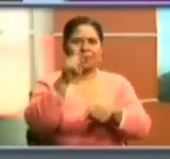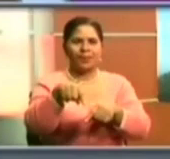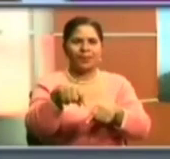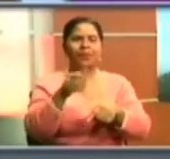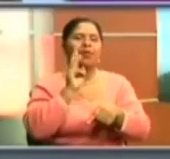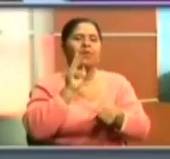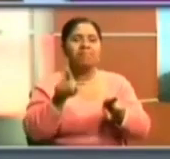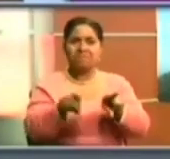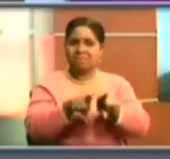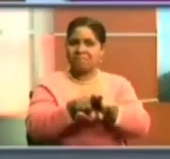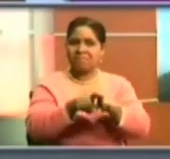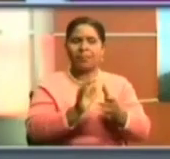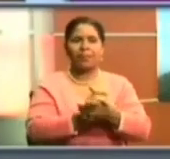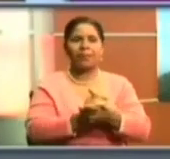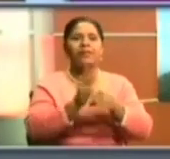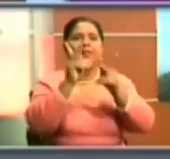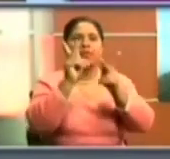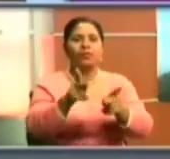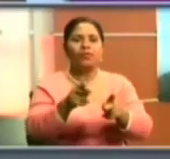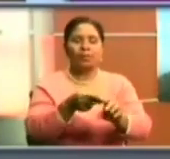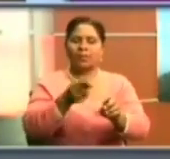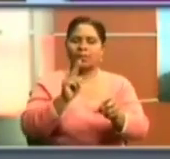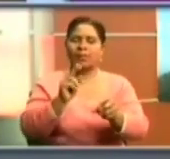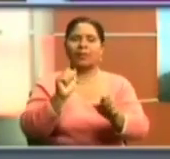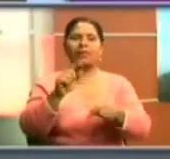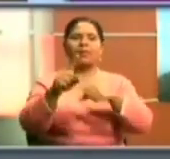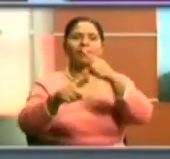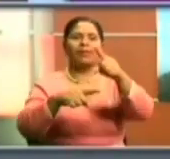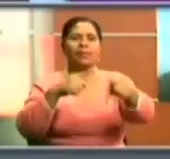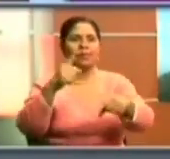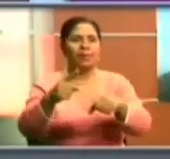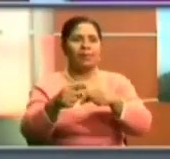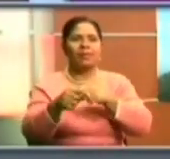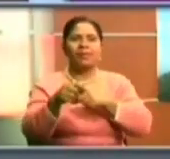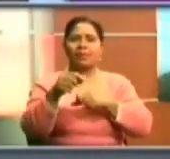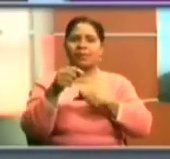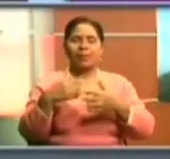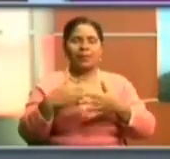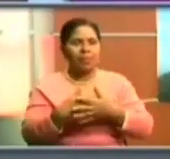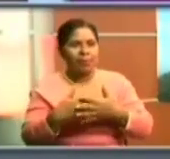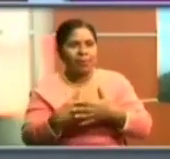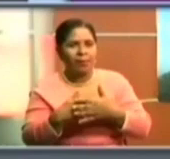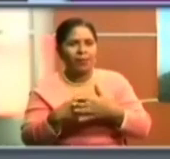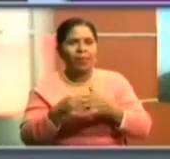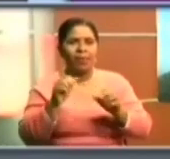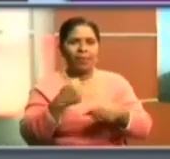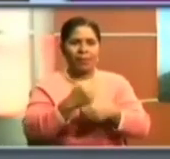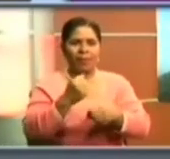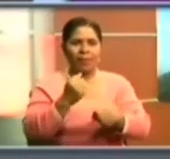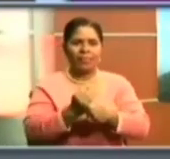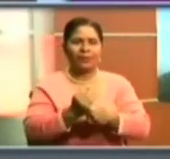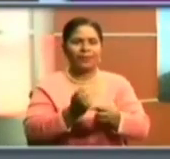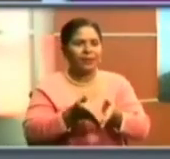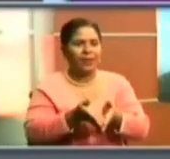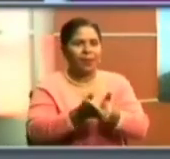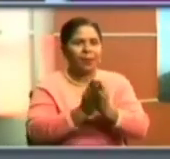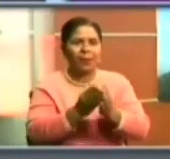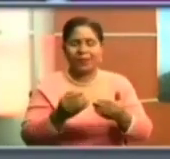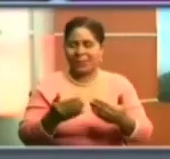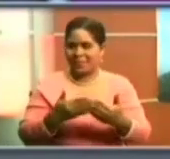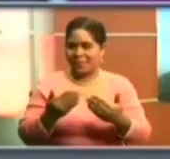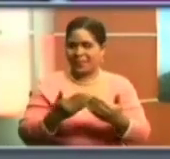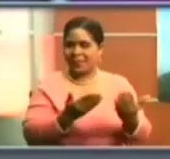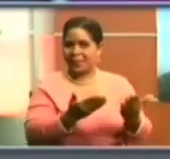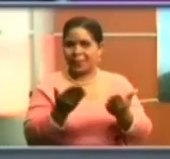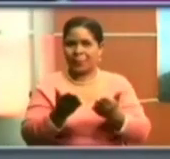permettre mobilité que nous déplacer vers le sud. On parle de le sud, on parle de Carrefour, on regarde si nous avons une intercommunalité pour regarder si nous travaillons sur le